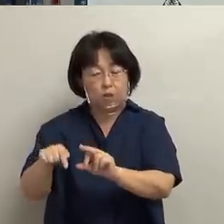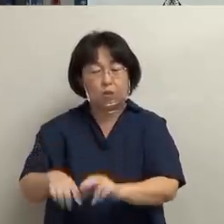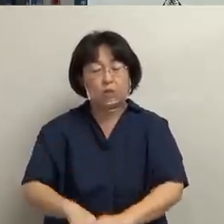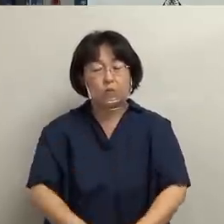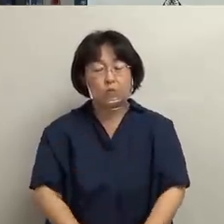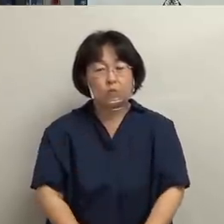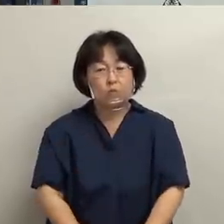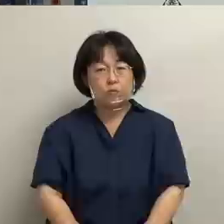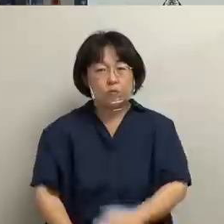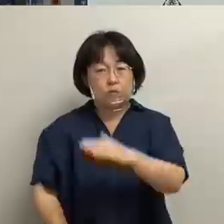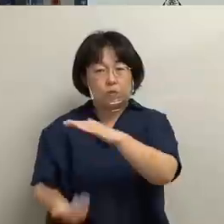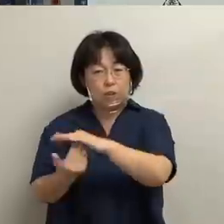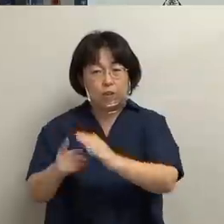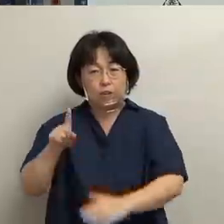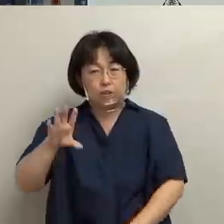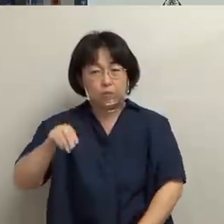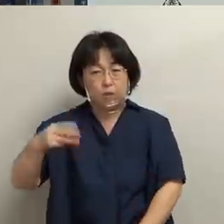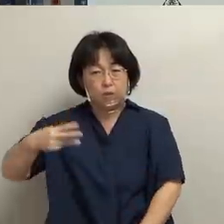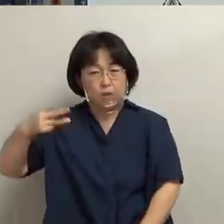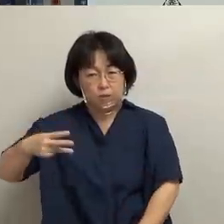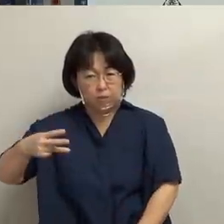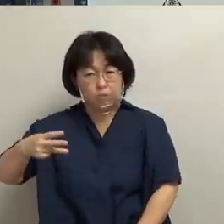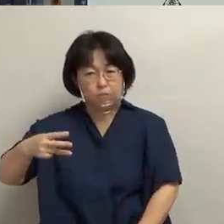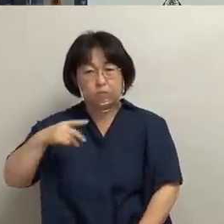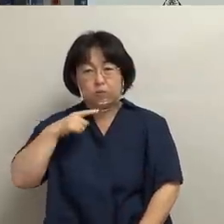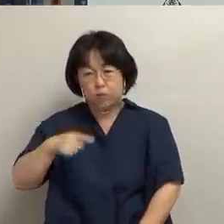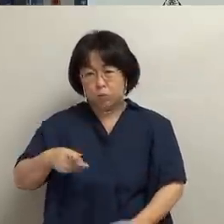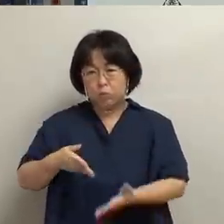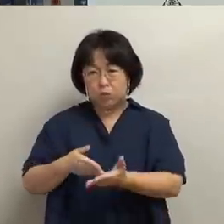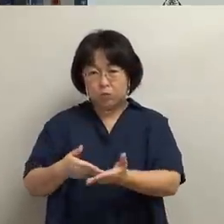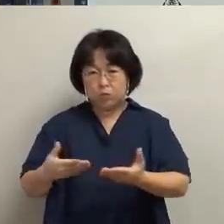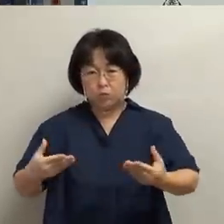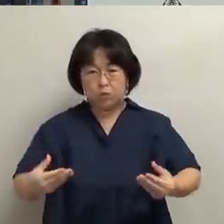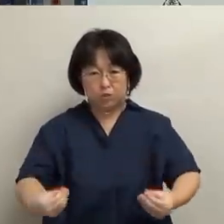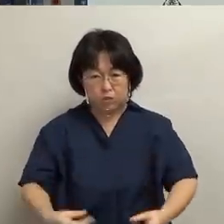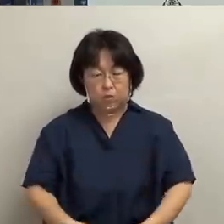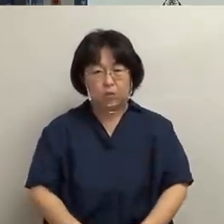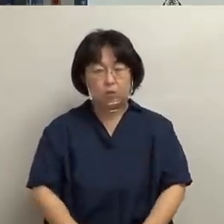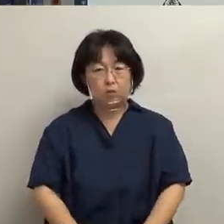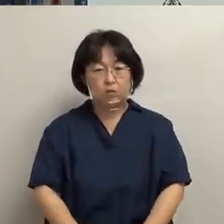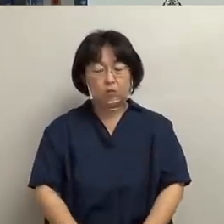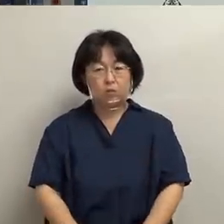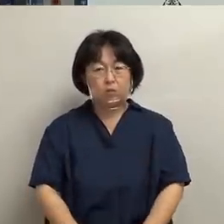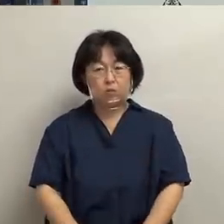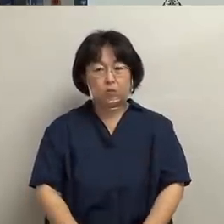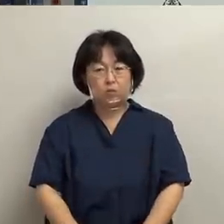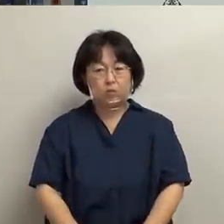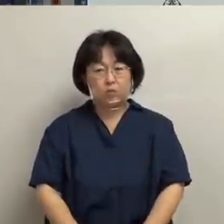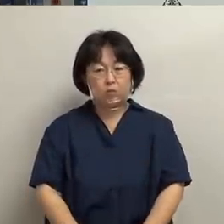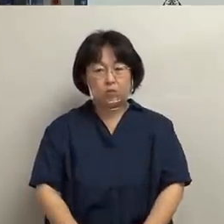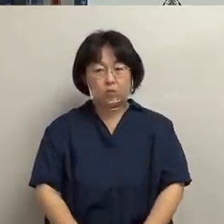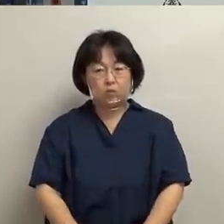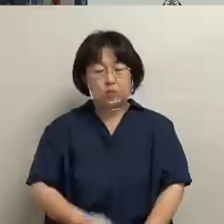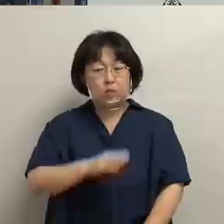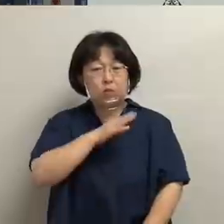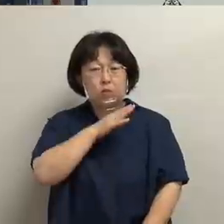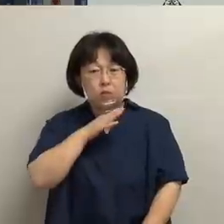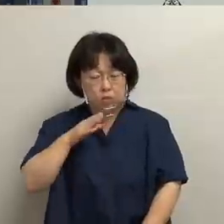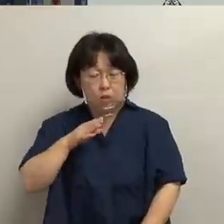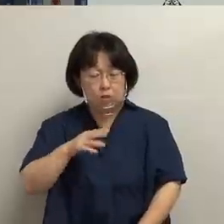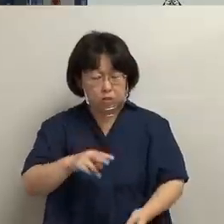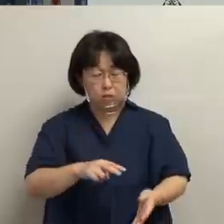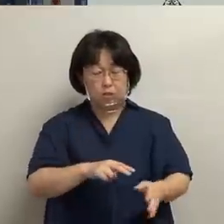まぁ最大1万3000よというところのお話もさせていただきましたあの実際にその医療人材の